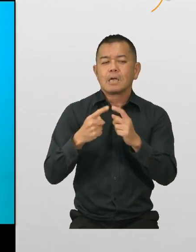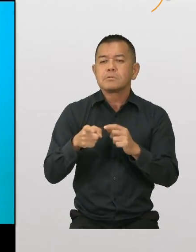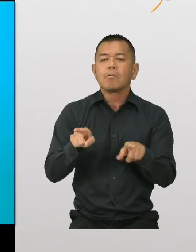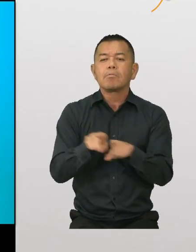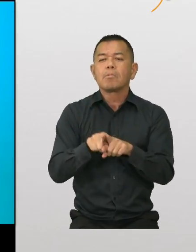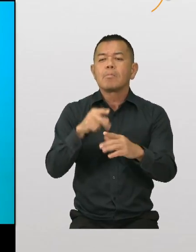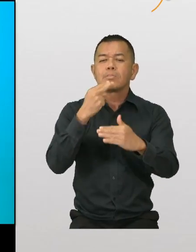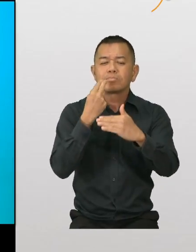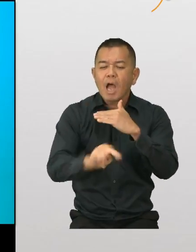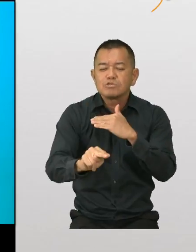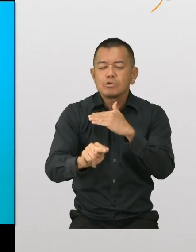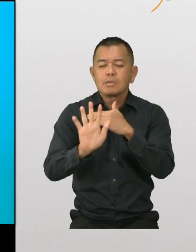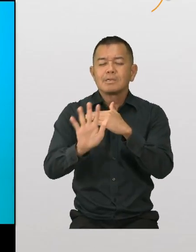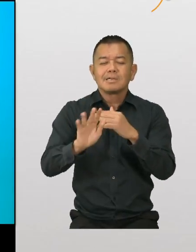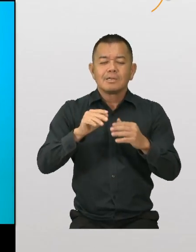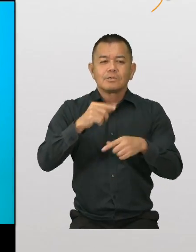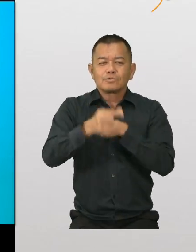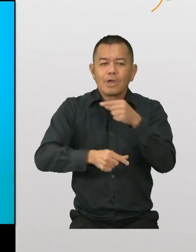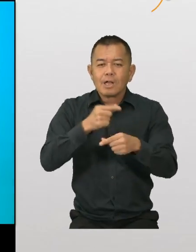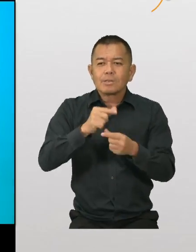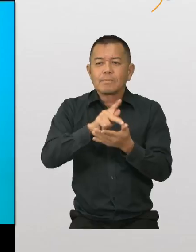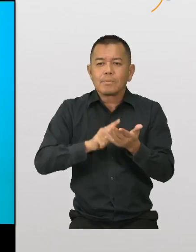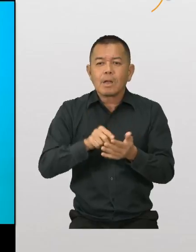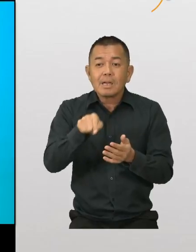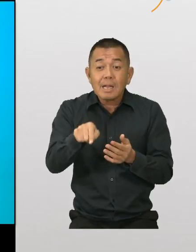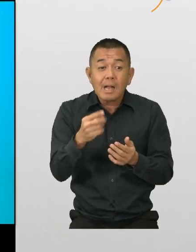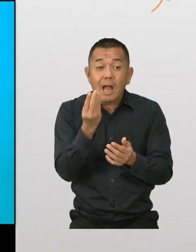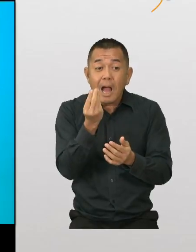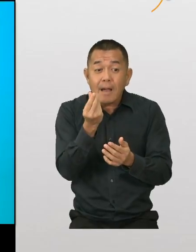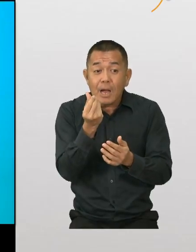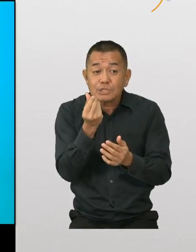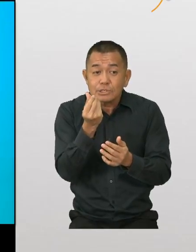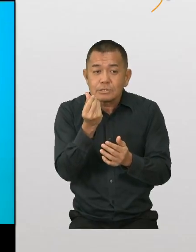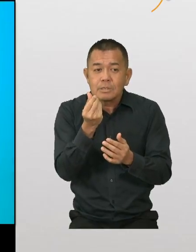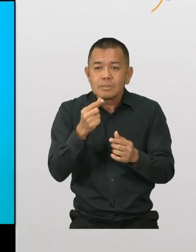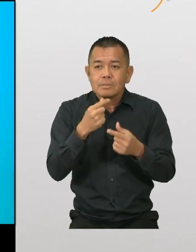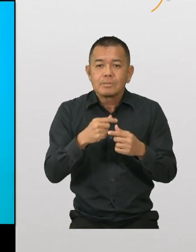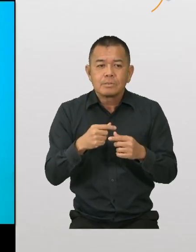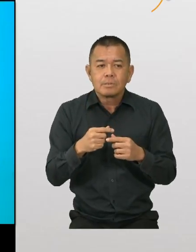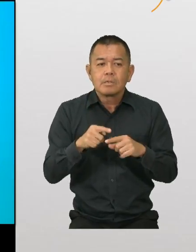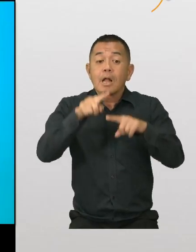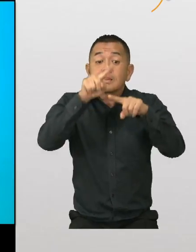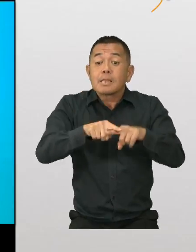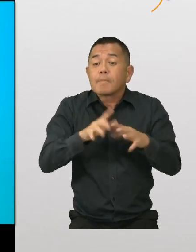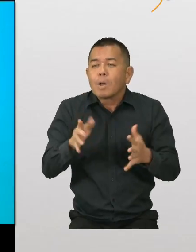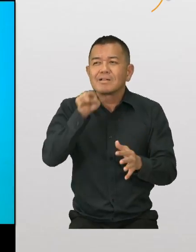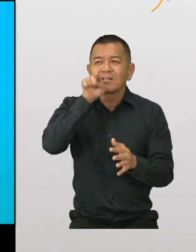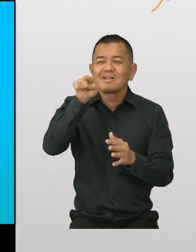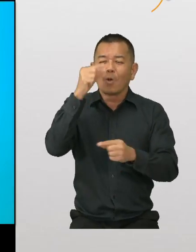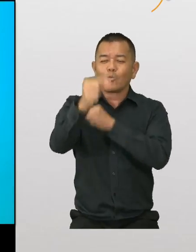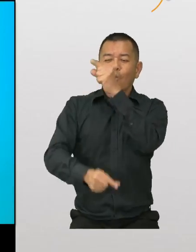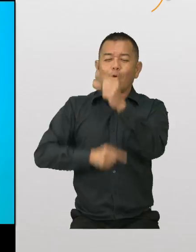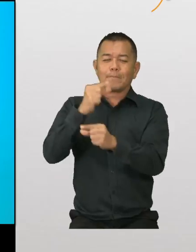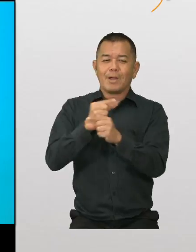of natural 国际 gas 燃油价来设定 are 的。 pegged to global 所以 oil 我 prices. 们跟着油价 Thus, 的起伏 We 来调 adjust 整电费 electricity